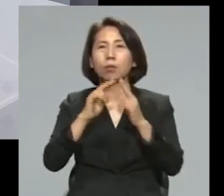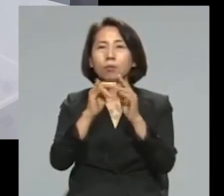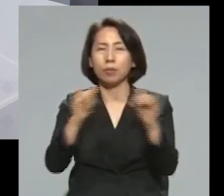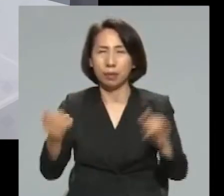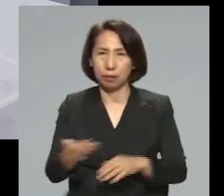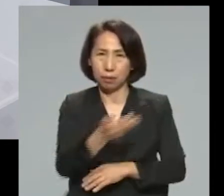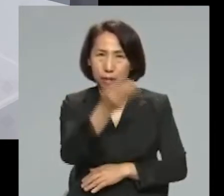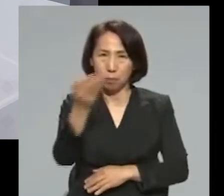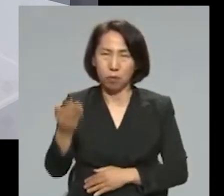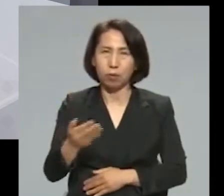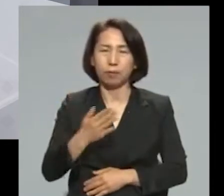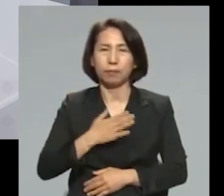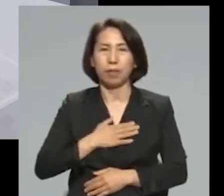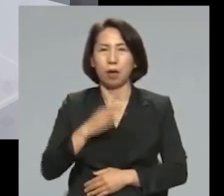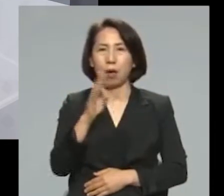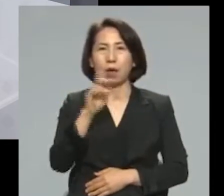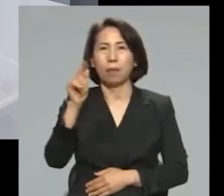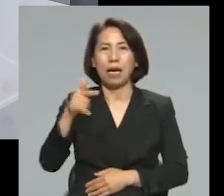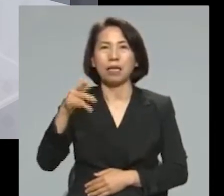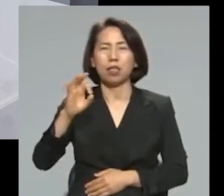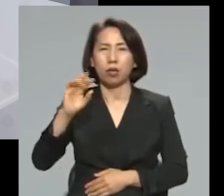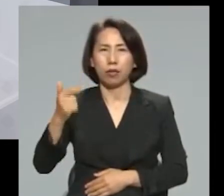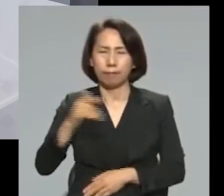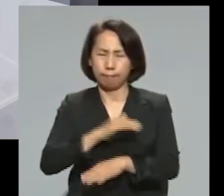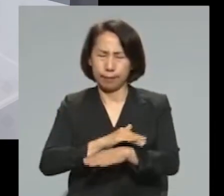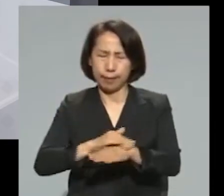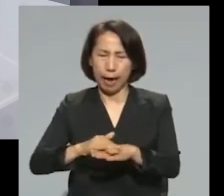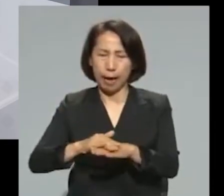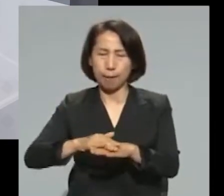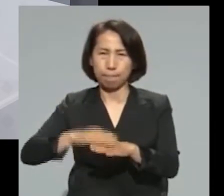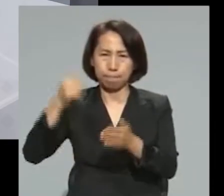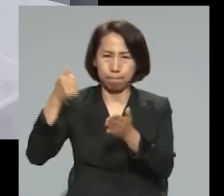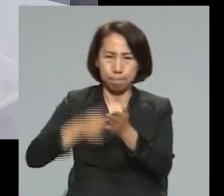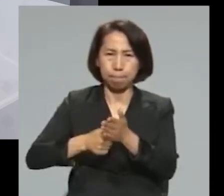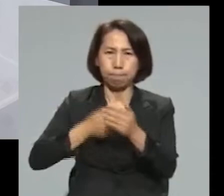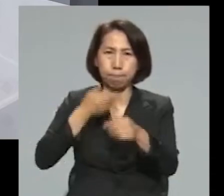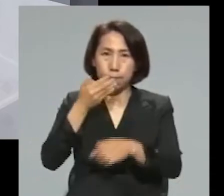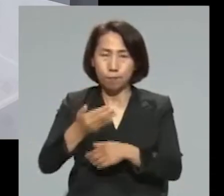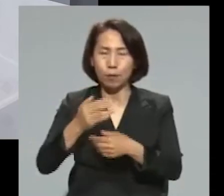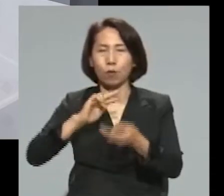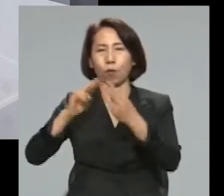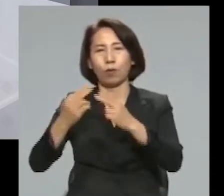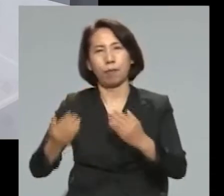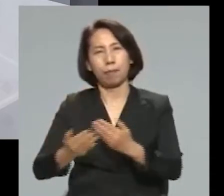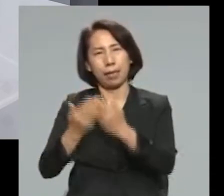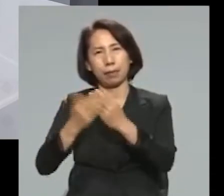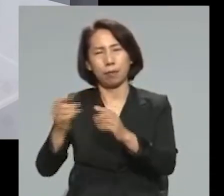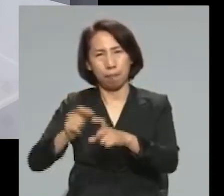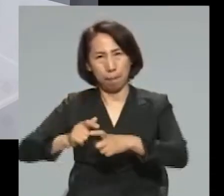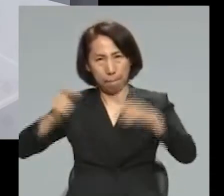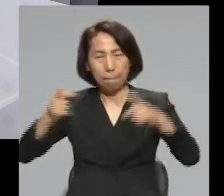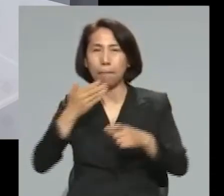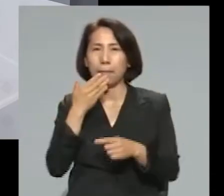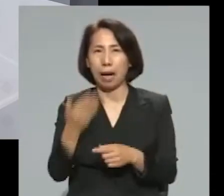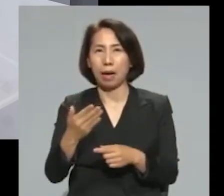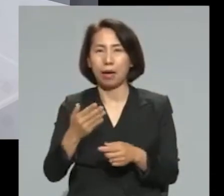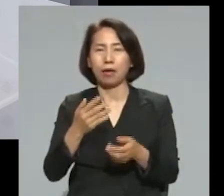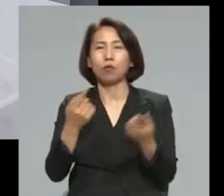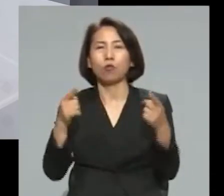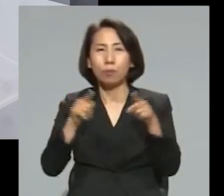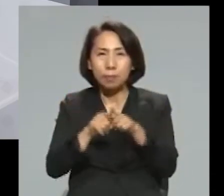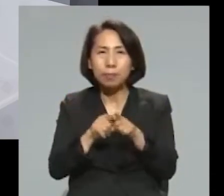박정현을 크게 써야 고령이 더 커집니다. 고령 군민과